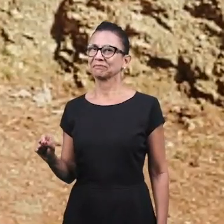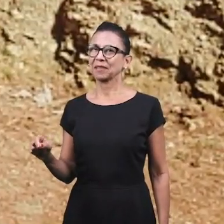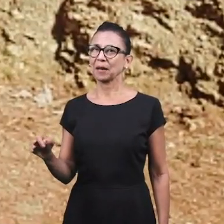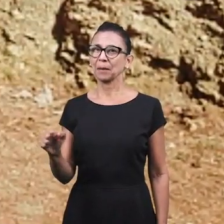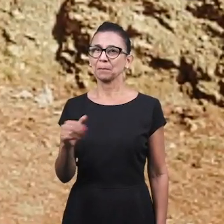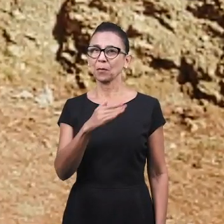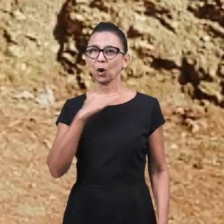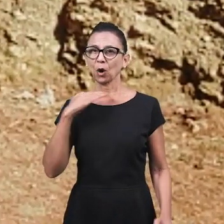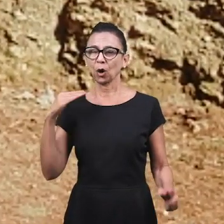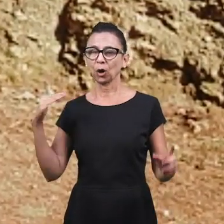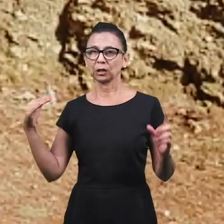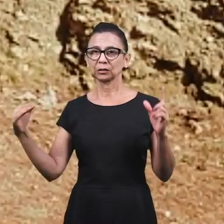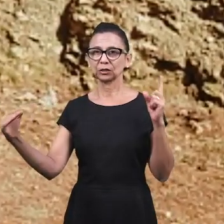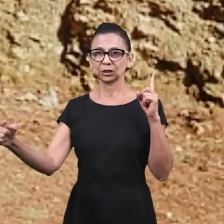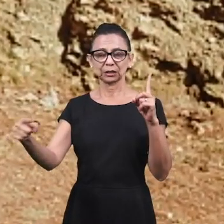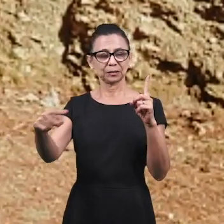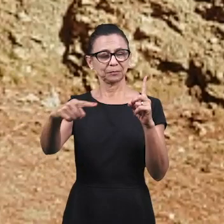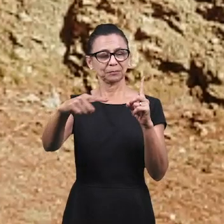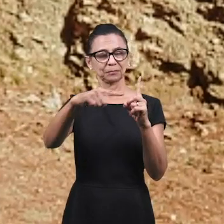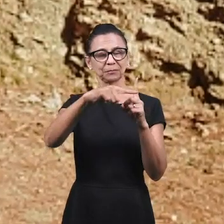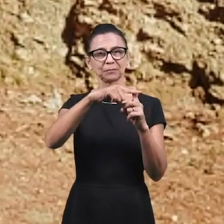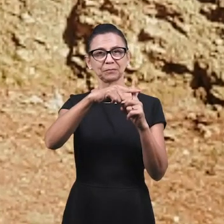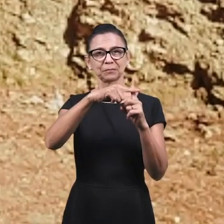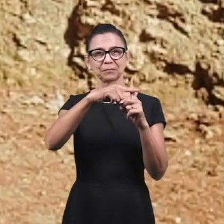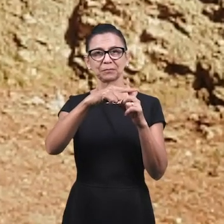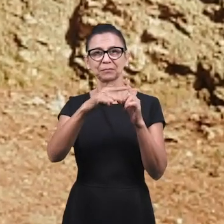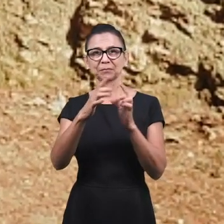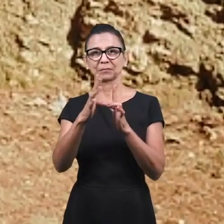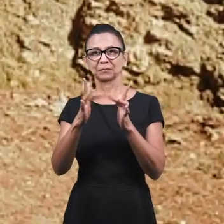Vencer. Победить смерть. A morte.